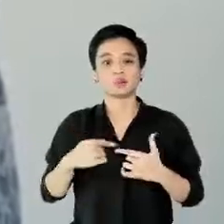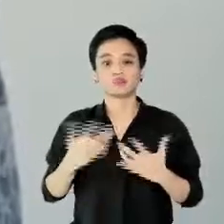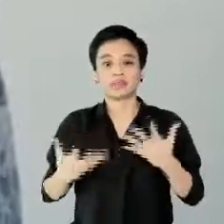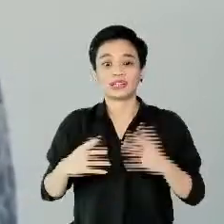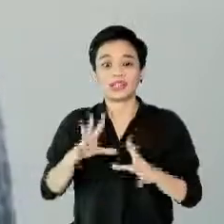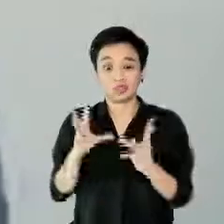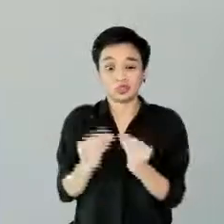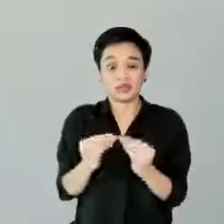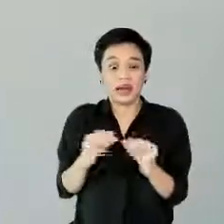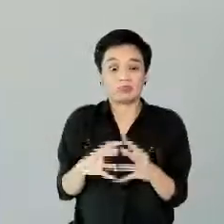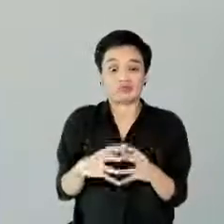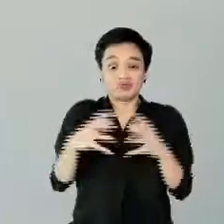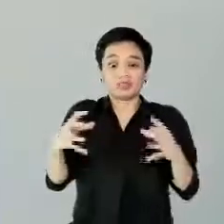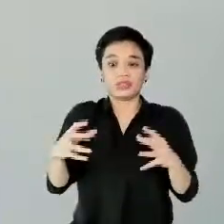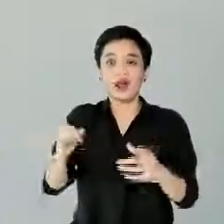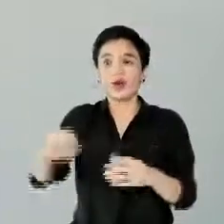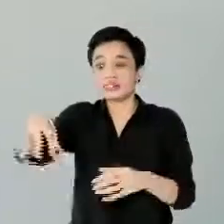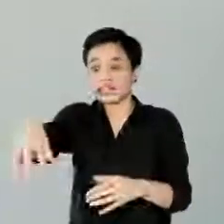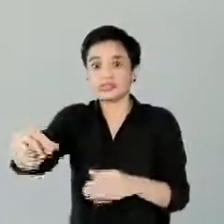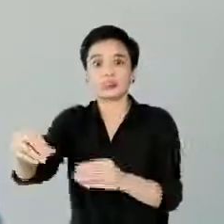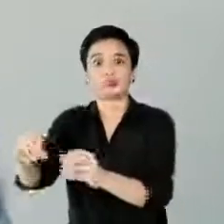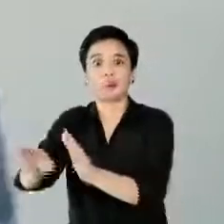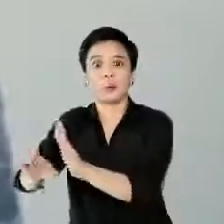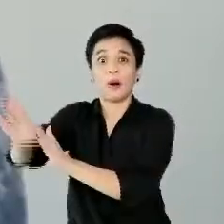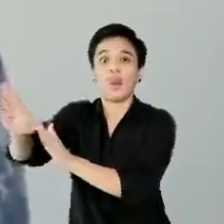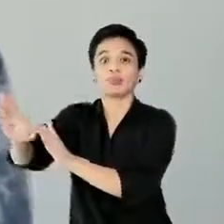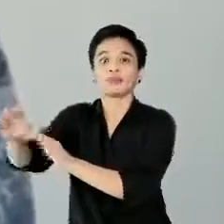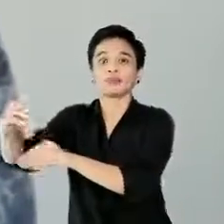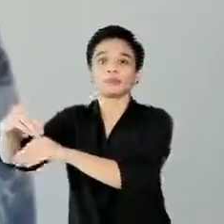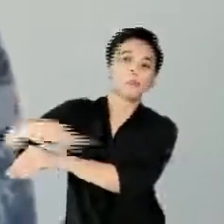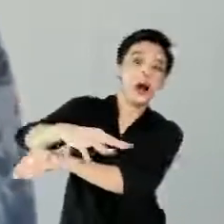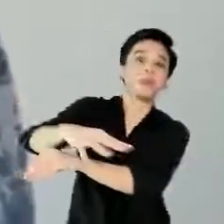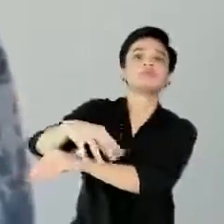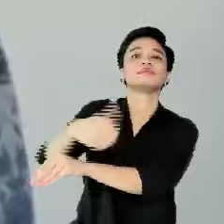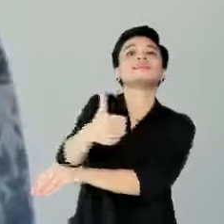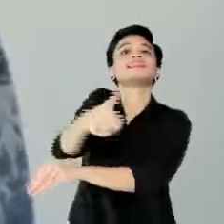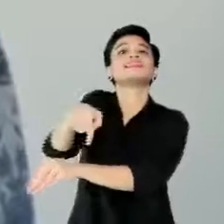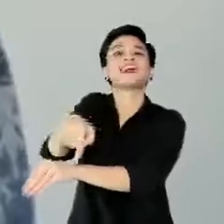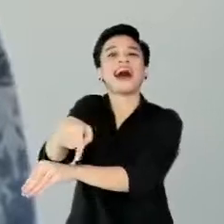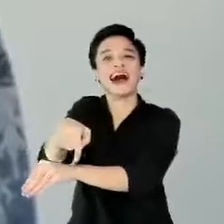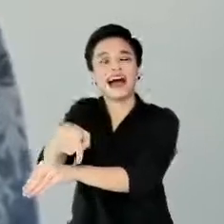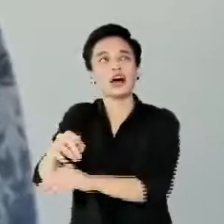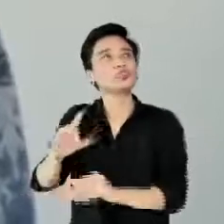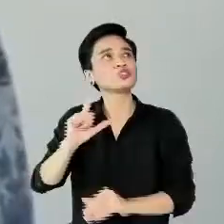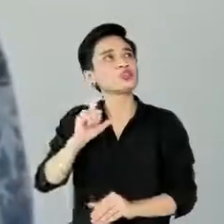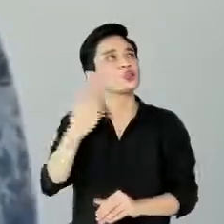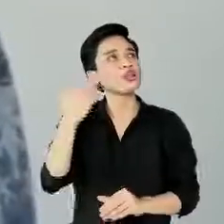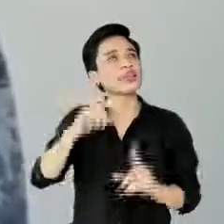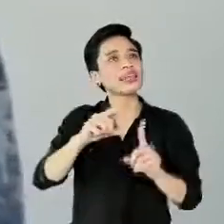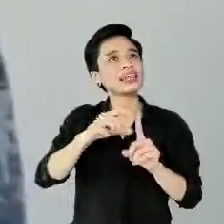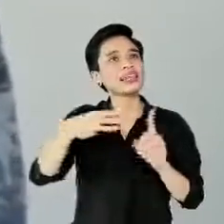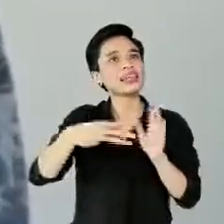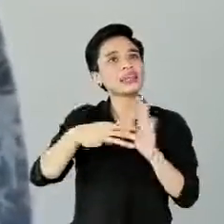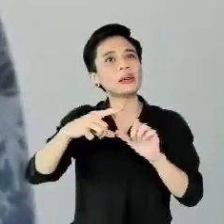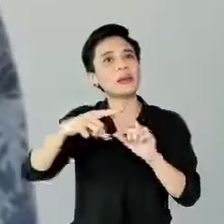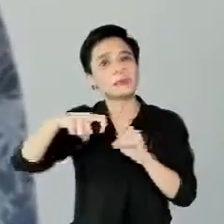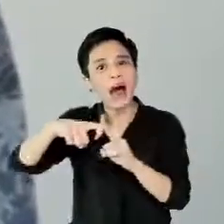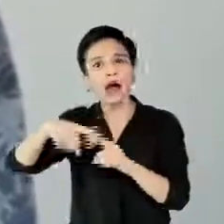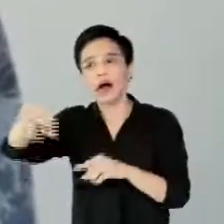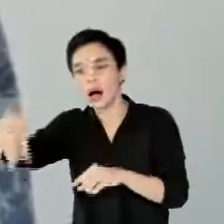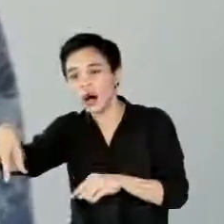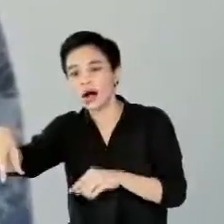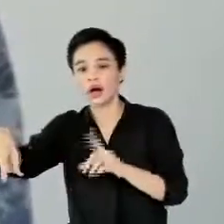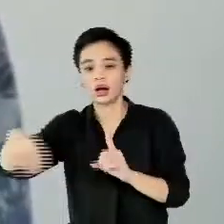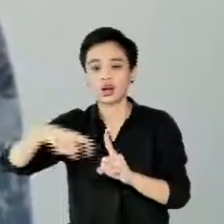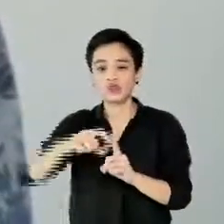tinggi otomatis akan berdampak sebelahnya hingga saya kemarin Demak dan Kudus akhirnya lari ke Semarang